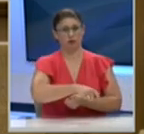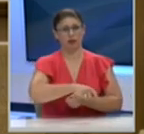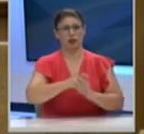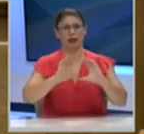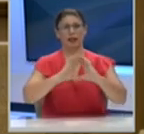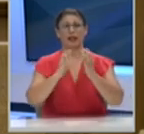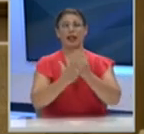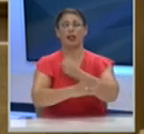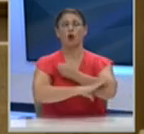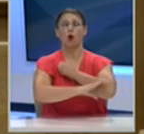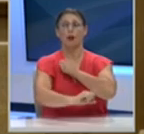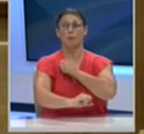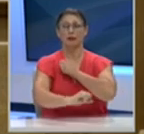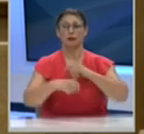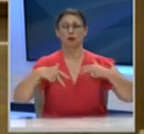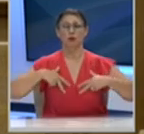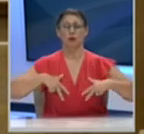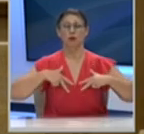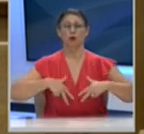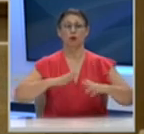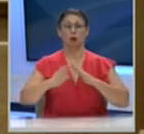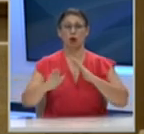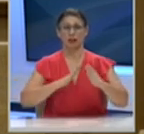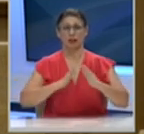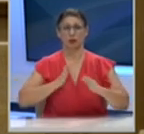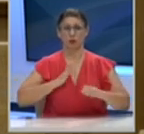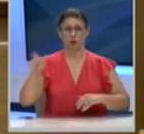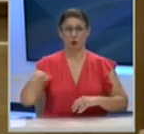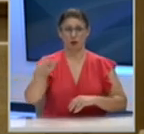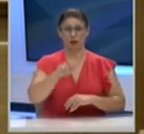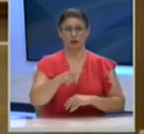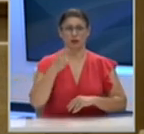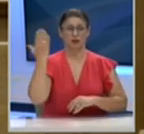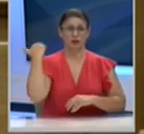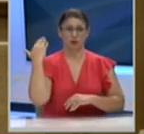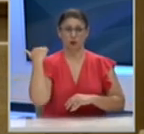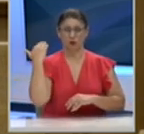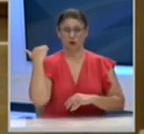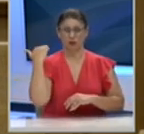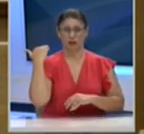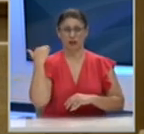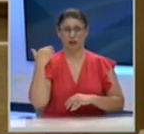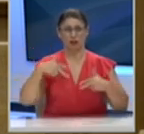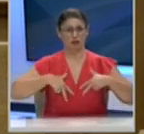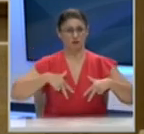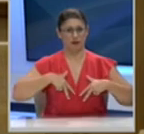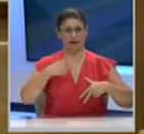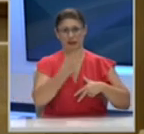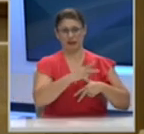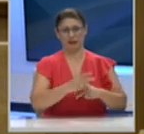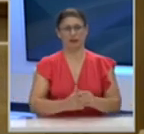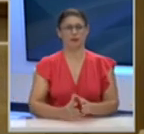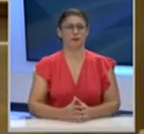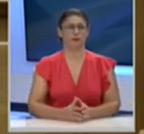Γενικός Γραμματέας του Υπουργείου Προστασίας του Πολίτη στην προηγούμενη κυβέρνησή σας.